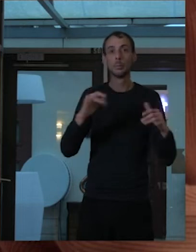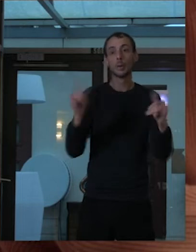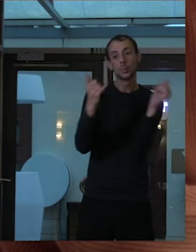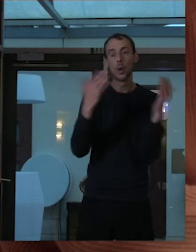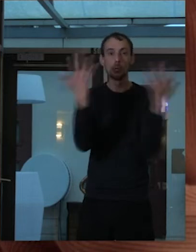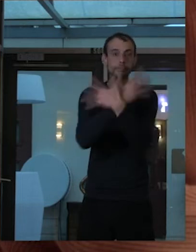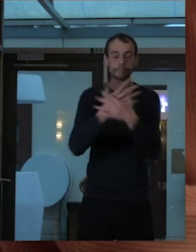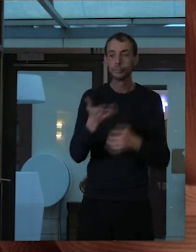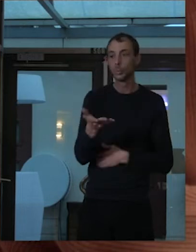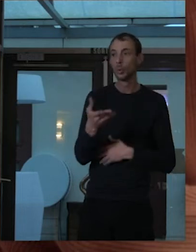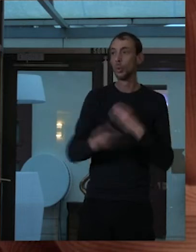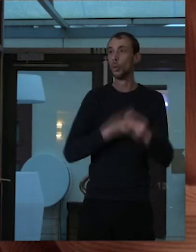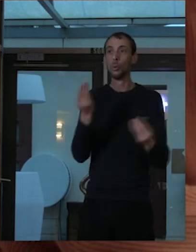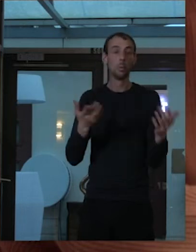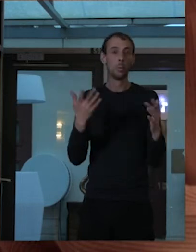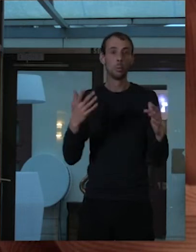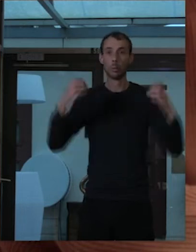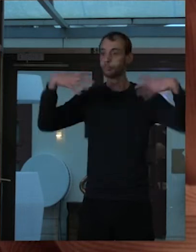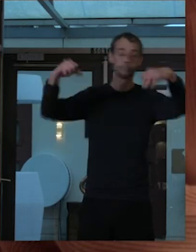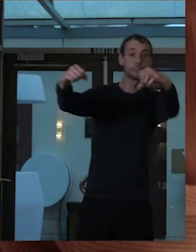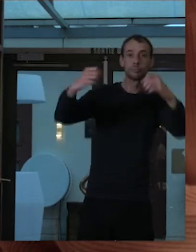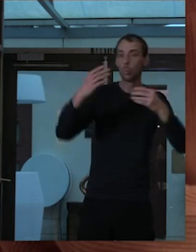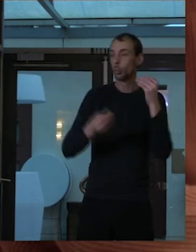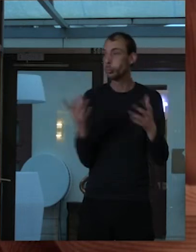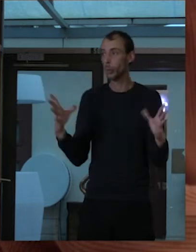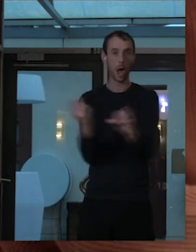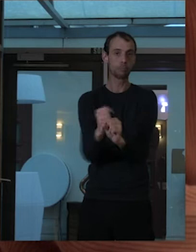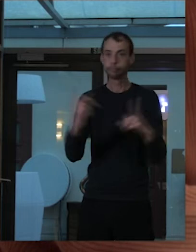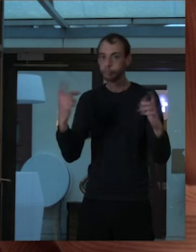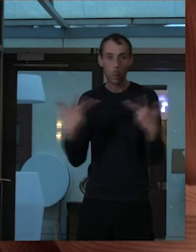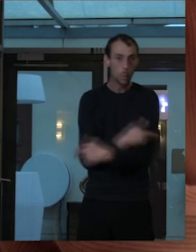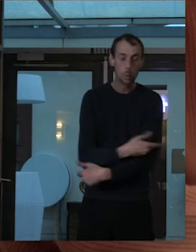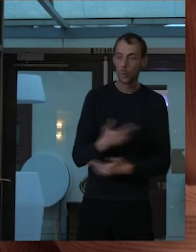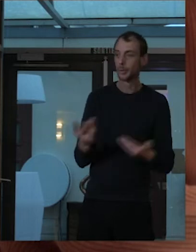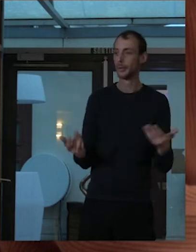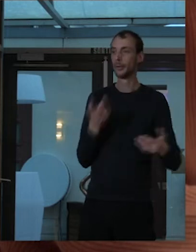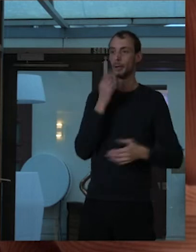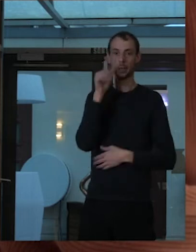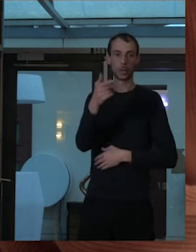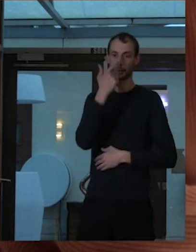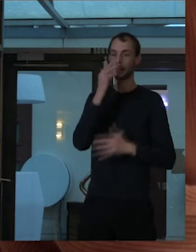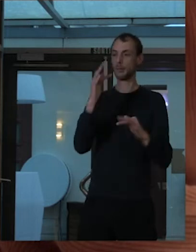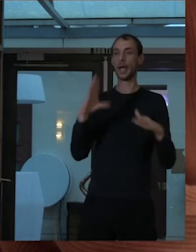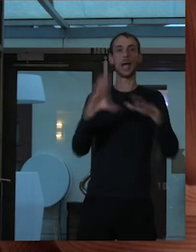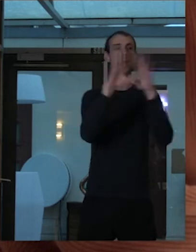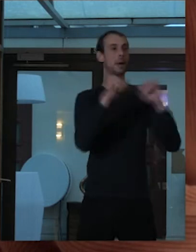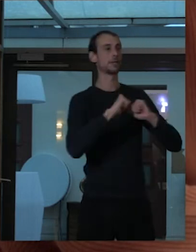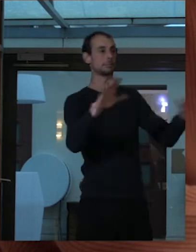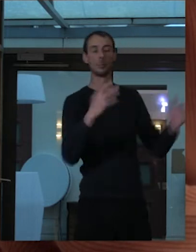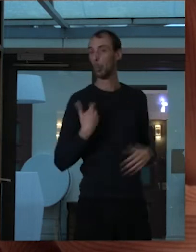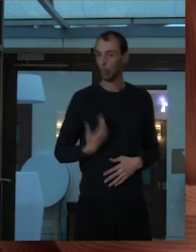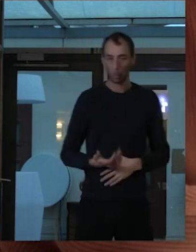coupent en plein milieu ou la télé bug. Donc, en termes vraiment purement de considération, on n'en est pas du tout là. On dépend de la